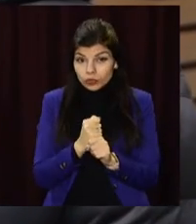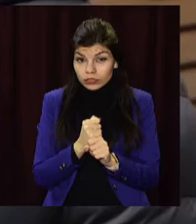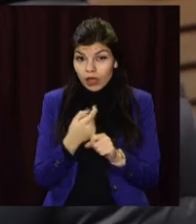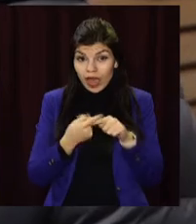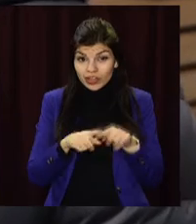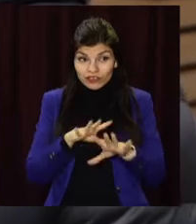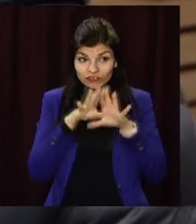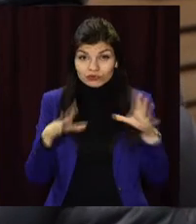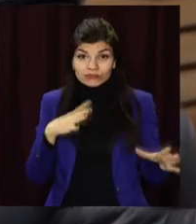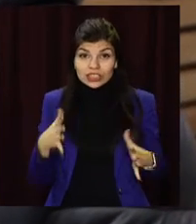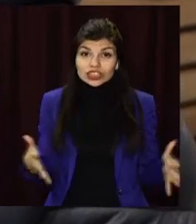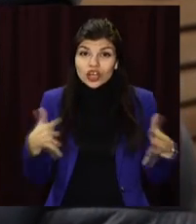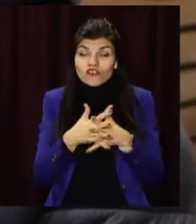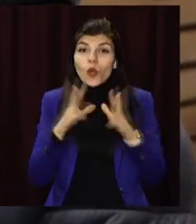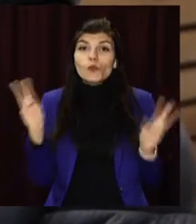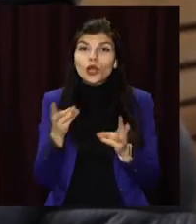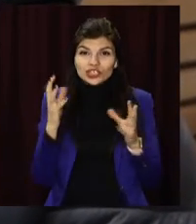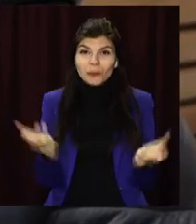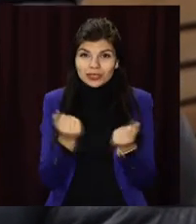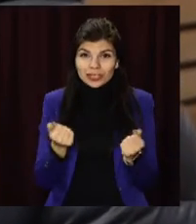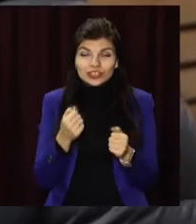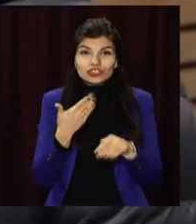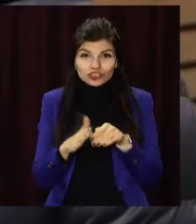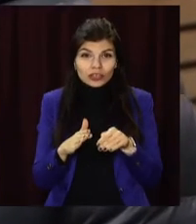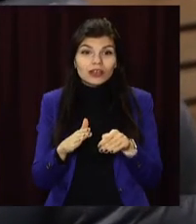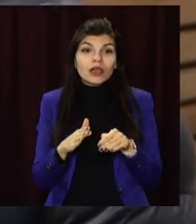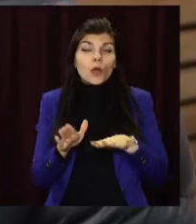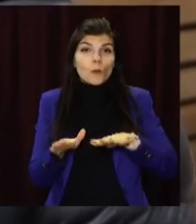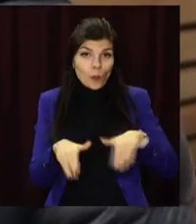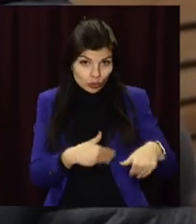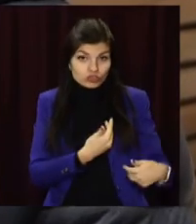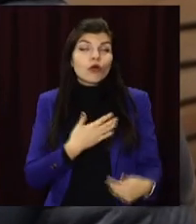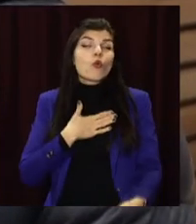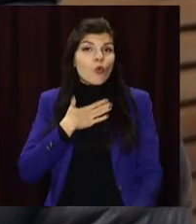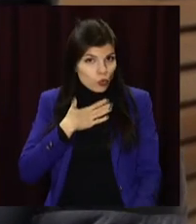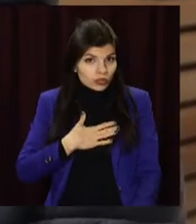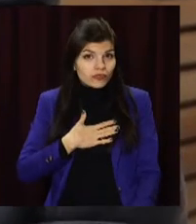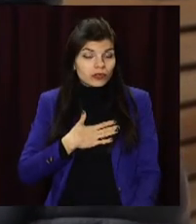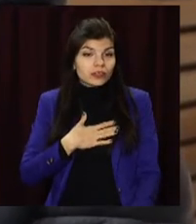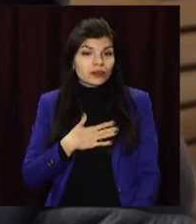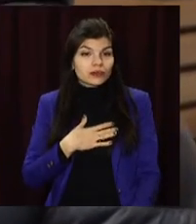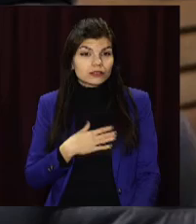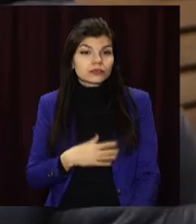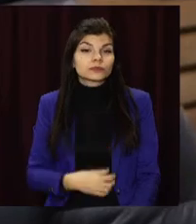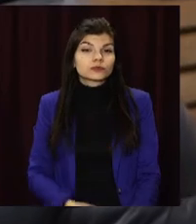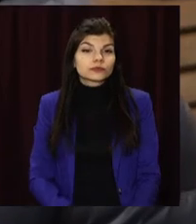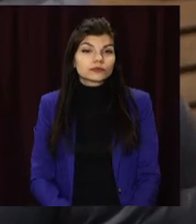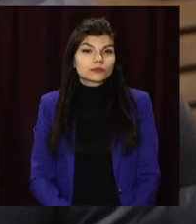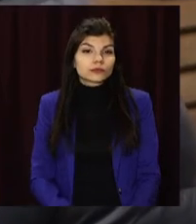робота совместно с пожарной частью произошла, вернее, проходила удовлетворительно.